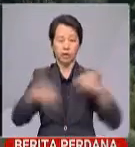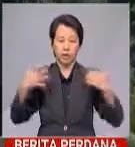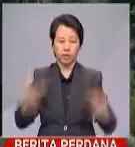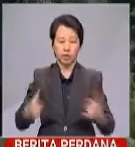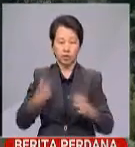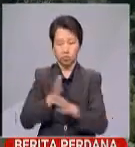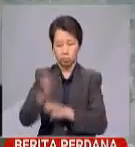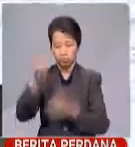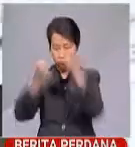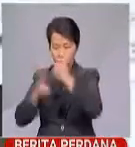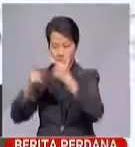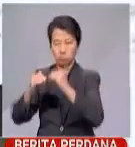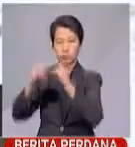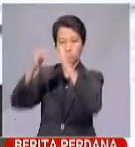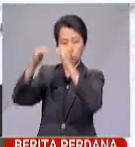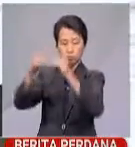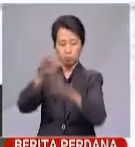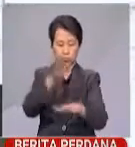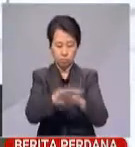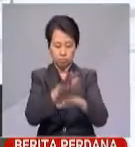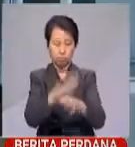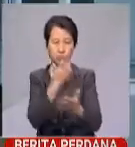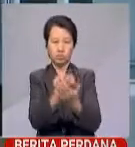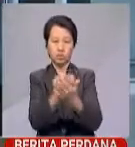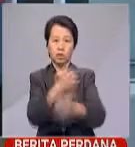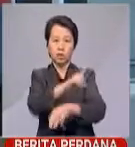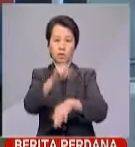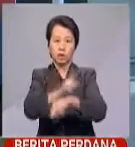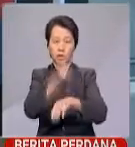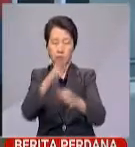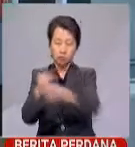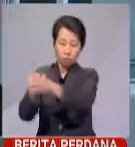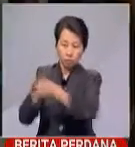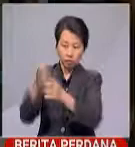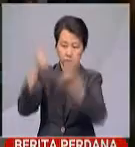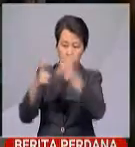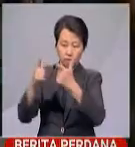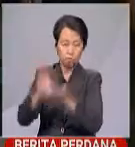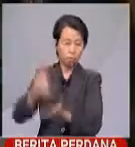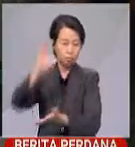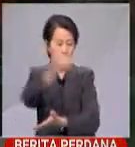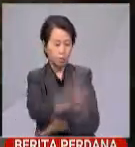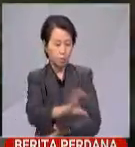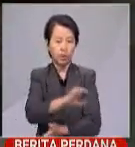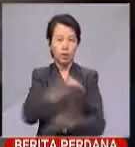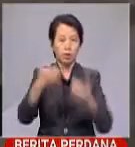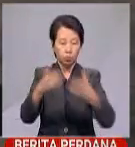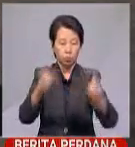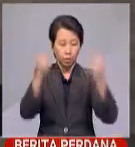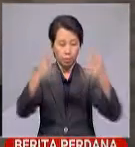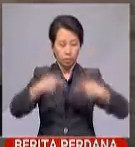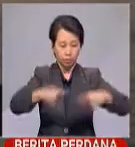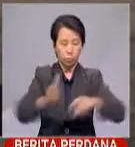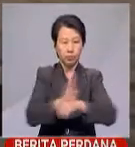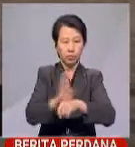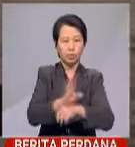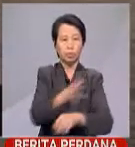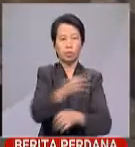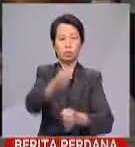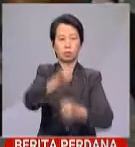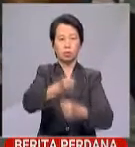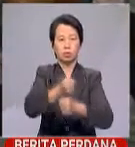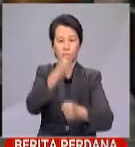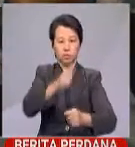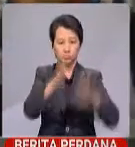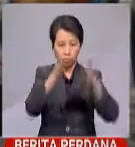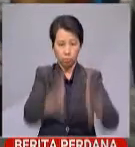sektor pelancongan diangkat dalam merancangkan lagi ekonomi Labuan untuk menarik pelancong dan pelabur selain membuka banyak peluang perniagaan dan pekerjaan